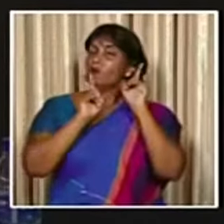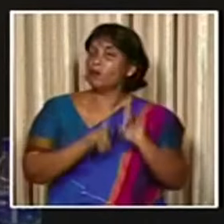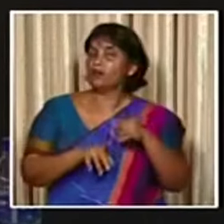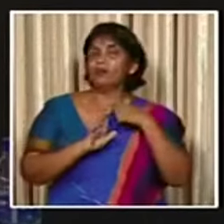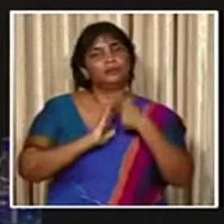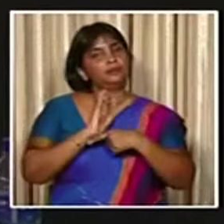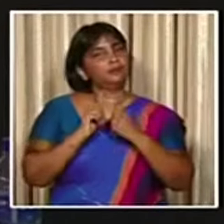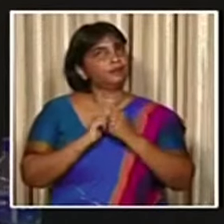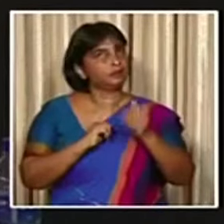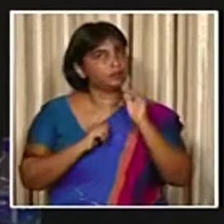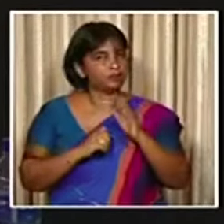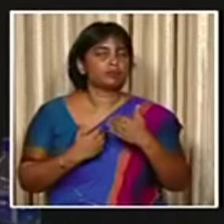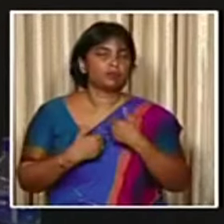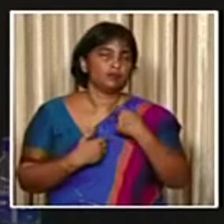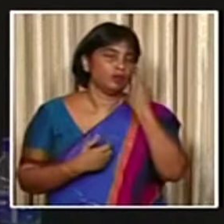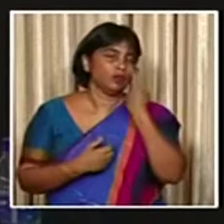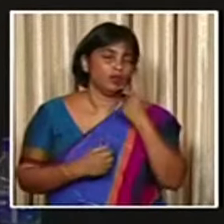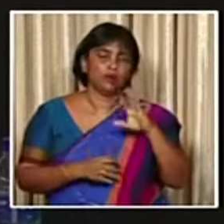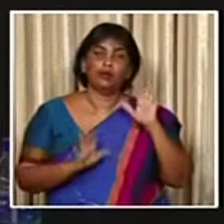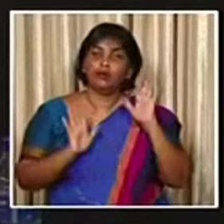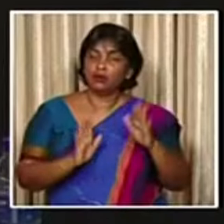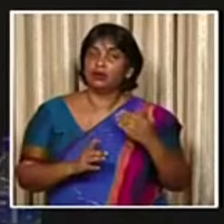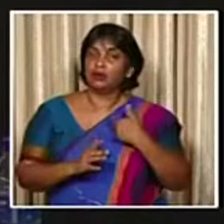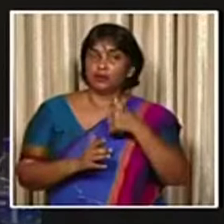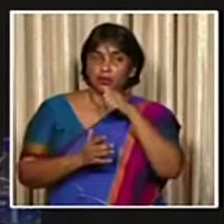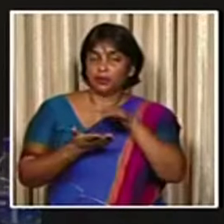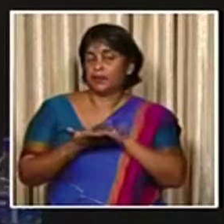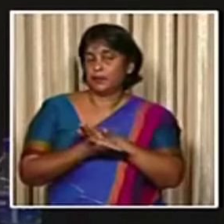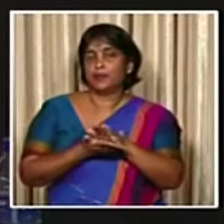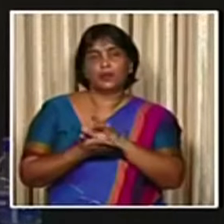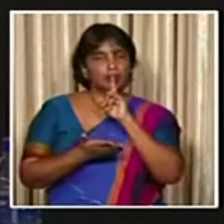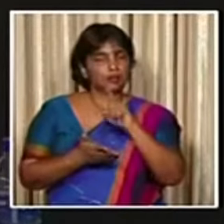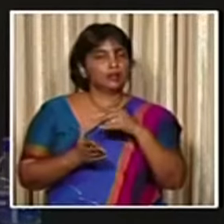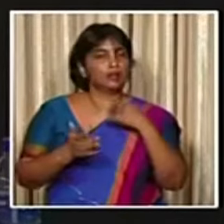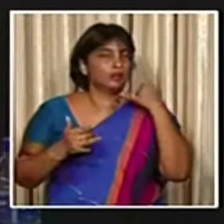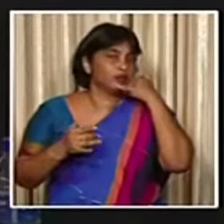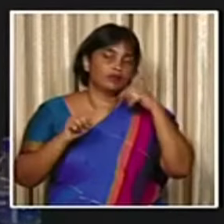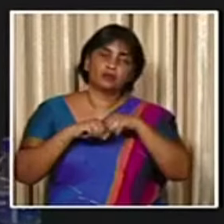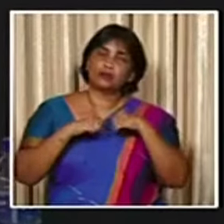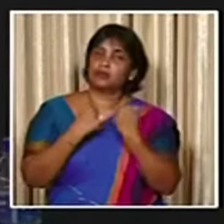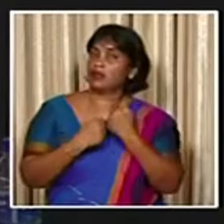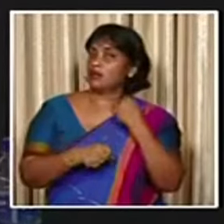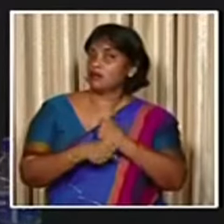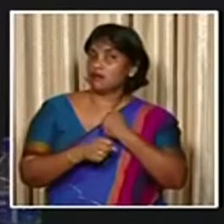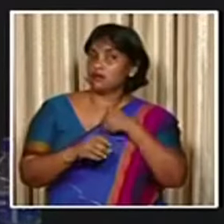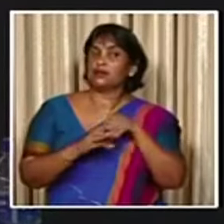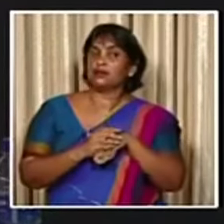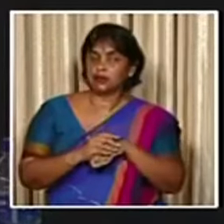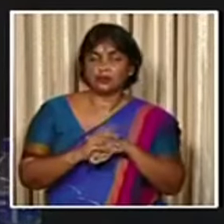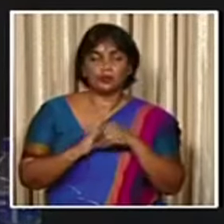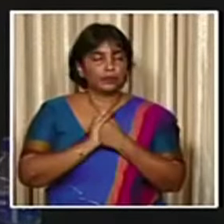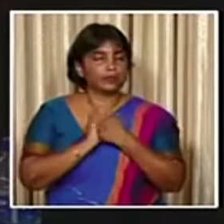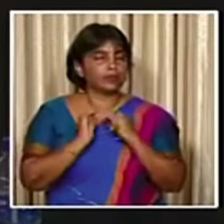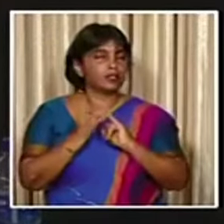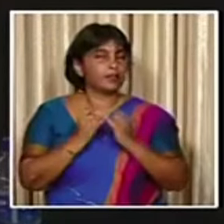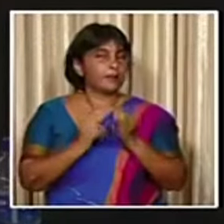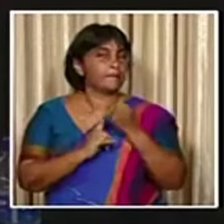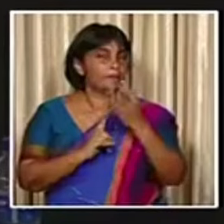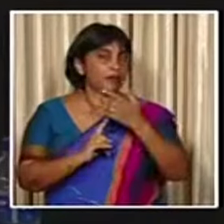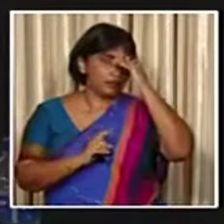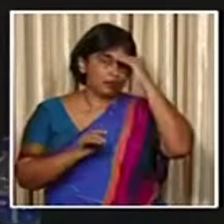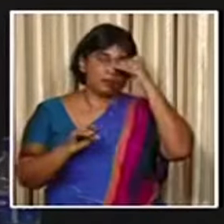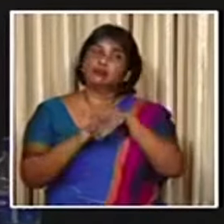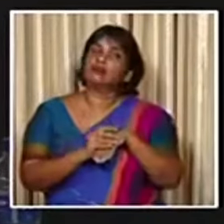තත්ත්වයකට මේ රට පත්වීම පිළිබඳව අපි කනගාටු වෙනවා. හැබැයි අපි පැහැදිලිව කියනවා සමගි ජන බලවේග රජයක් තුල ගරු සජිත් ප්‍රේමදාස